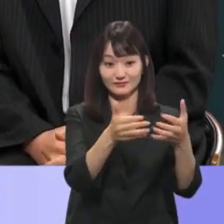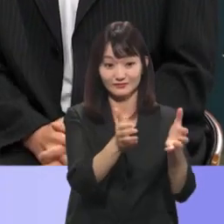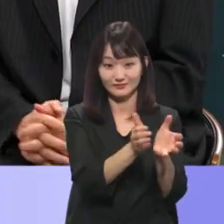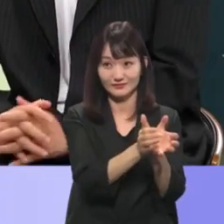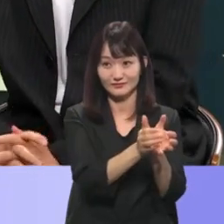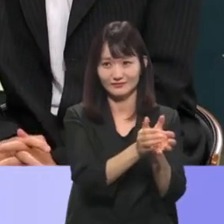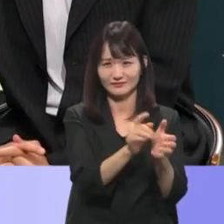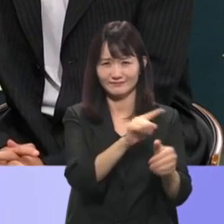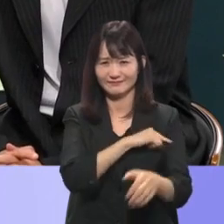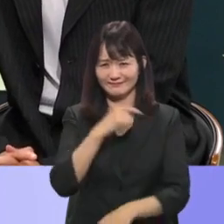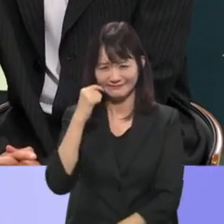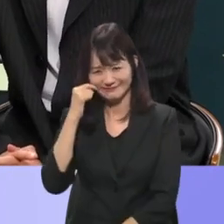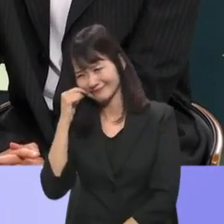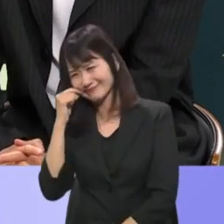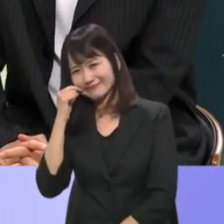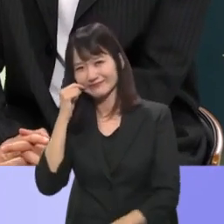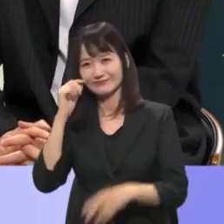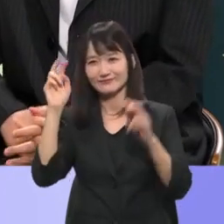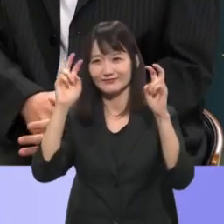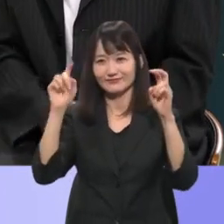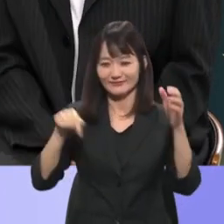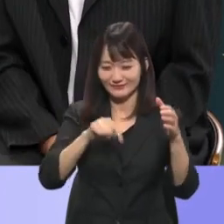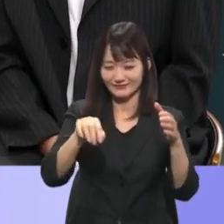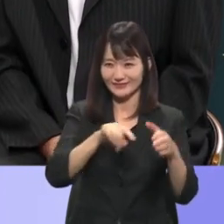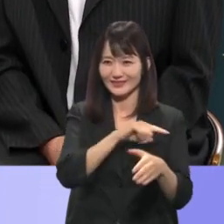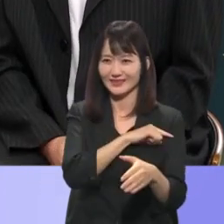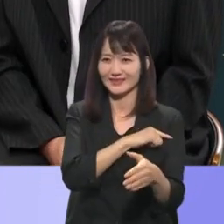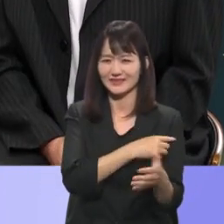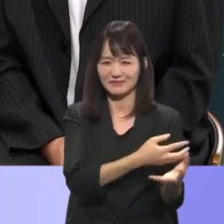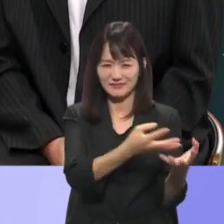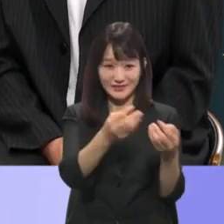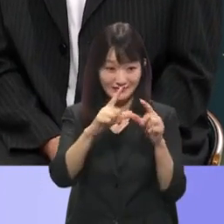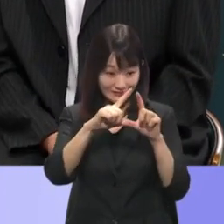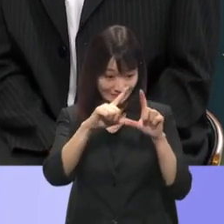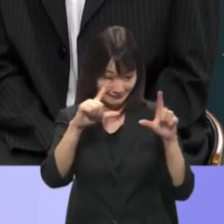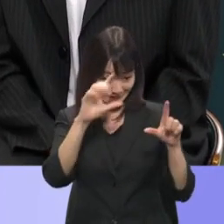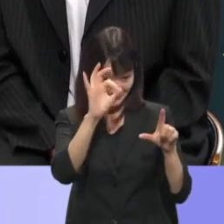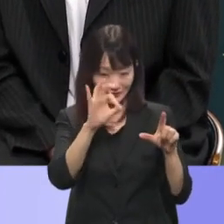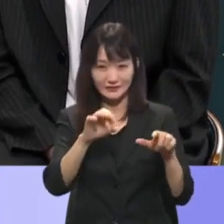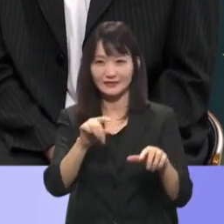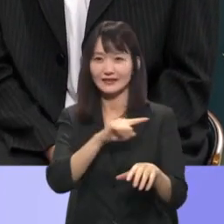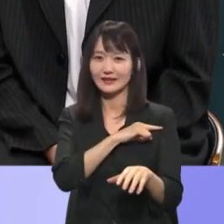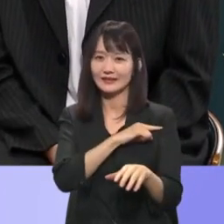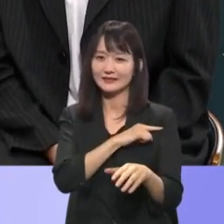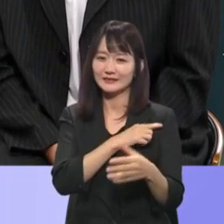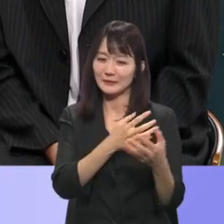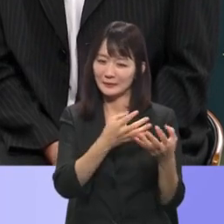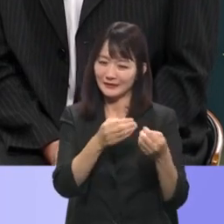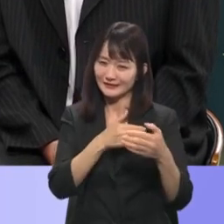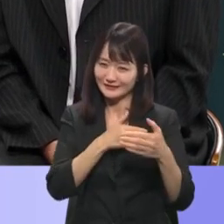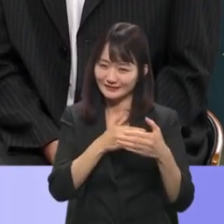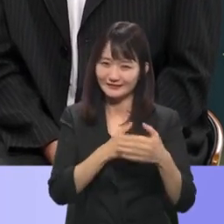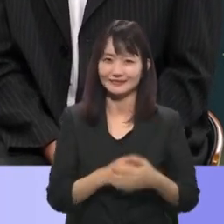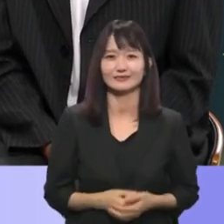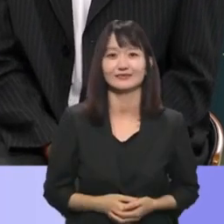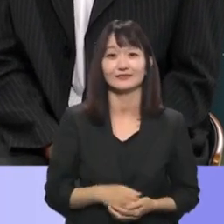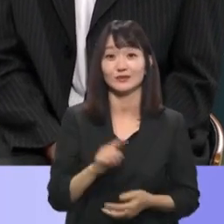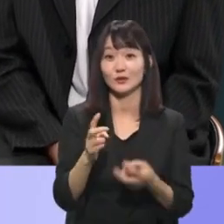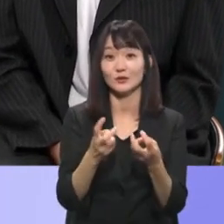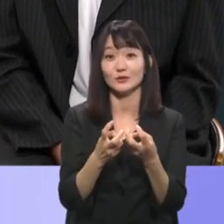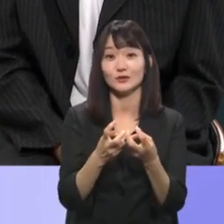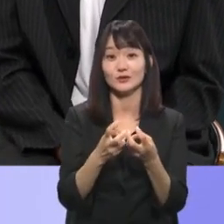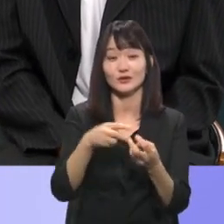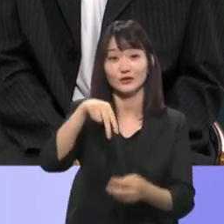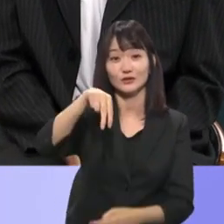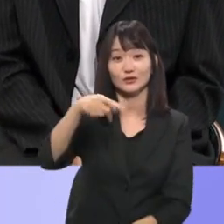있는 회사에서 수많은 연예인을 봤지만 가장 떨립니다 정말 감사합니다 아무튼 어떻게이 숏박스 채널을